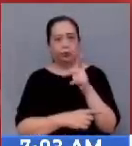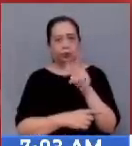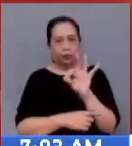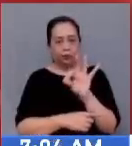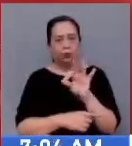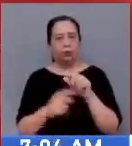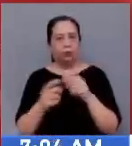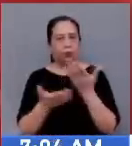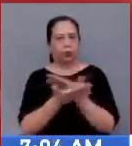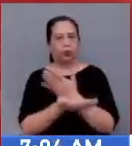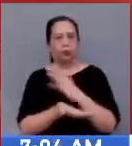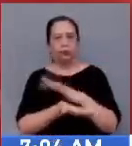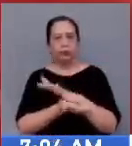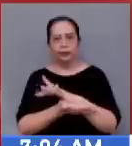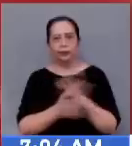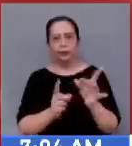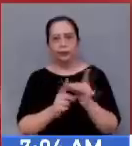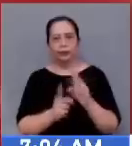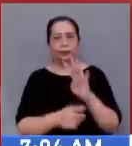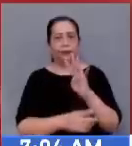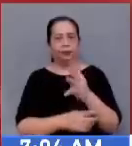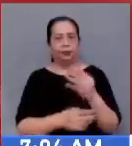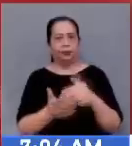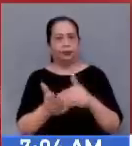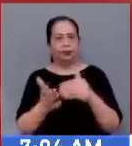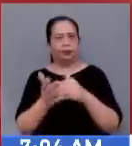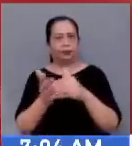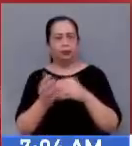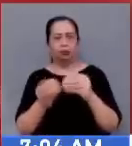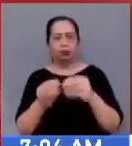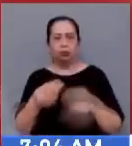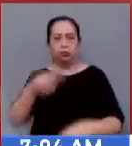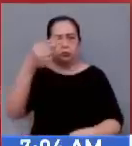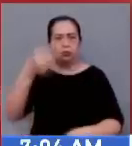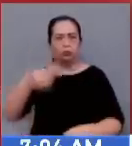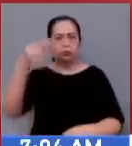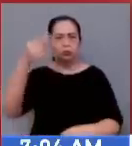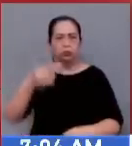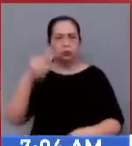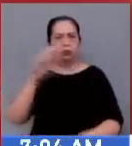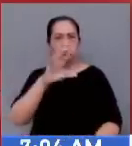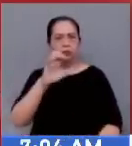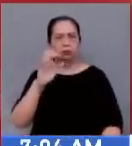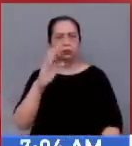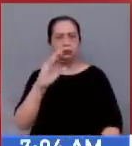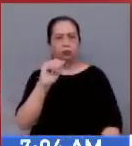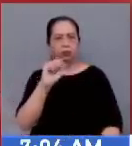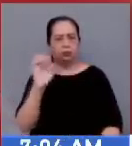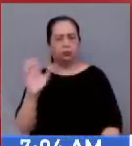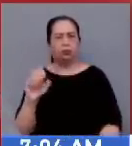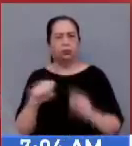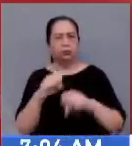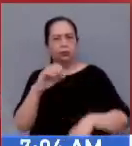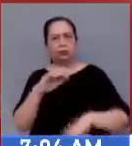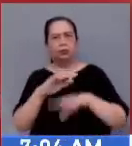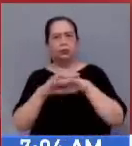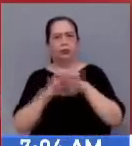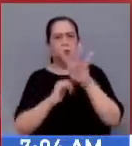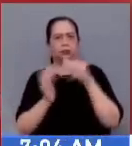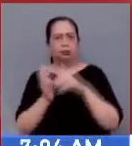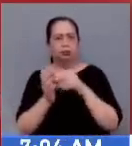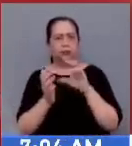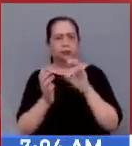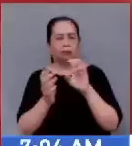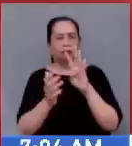sa bansa. Ika-4 na sunod na araw na mas mataas ito sa 500 cases. Kaya pumalo sa 4,740 ang